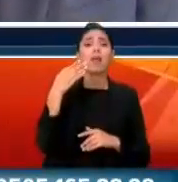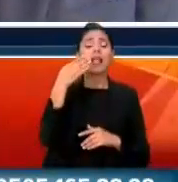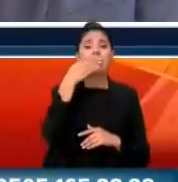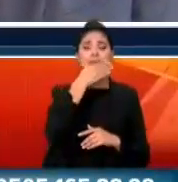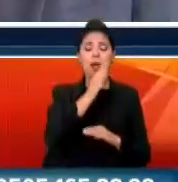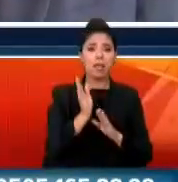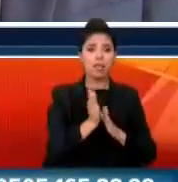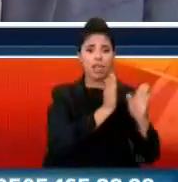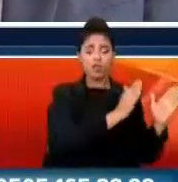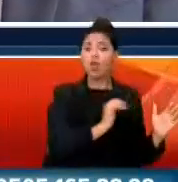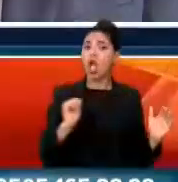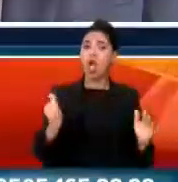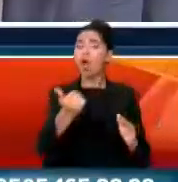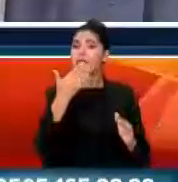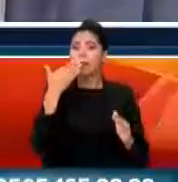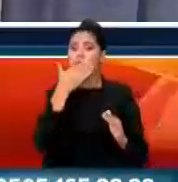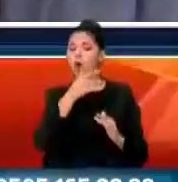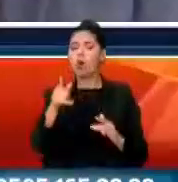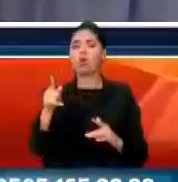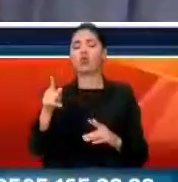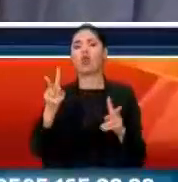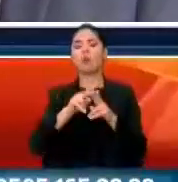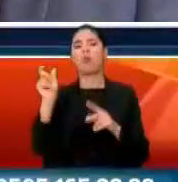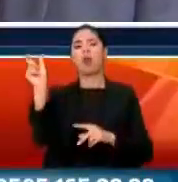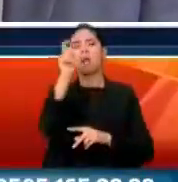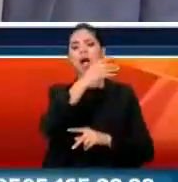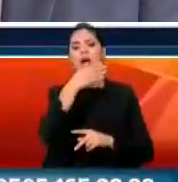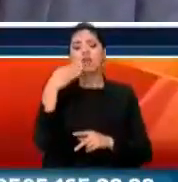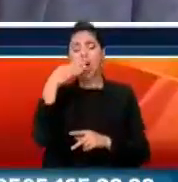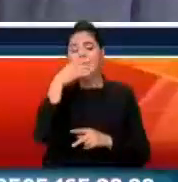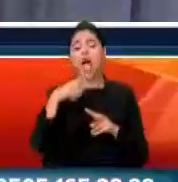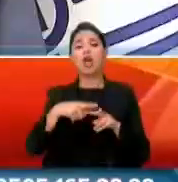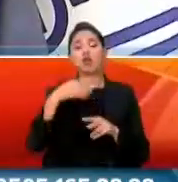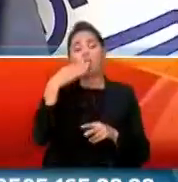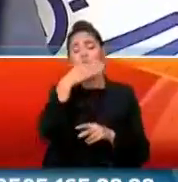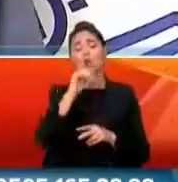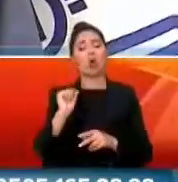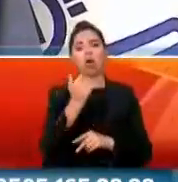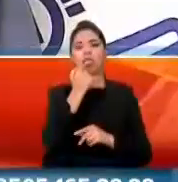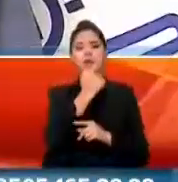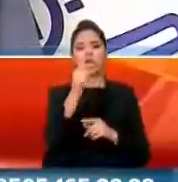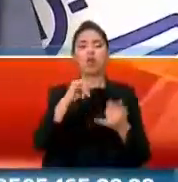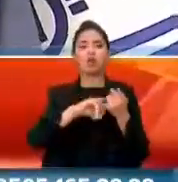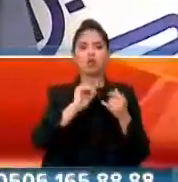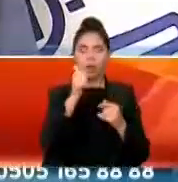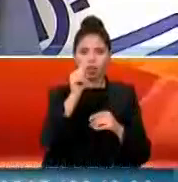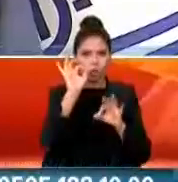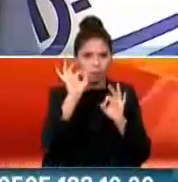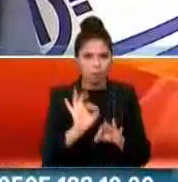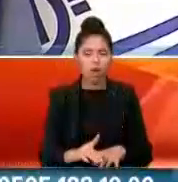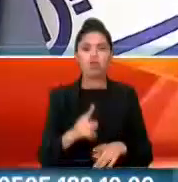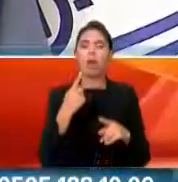en faziletli oruç Allah'ın ayı olan Muharrem ayındaki aşure orucudur buyuruyor. Cumartesiden başlayarak ya da